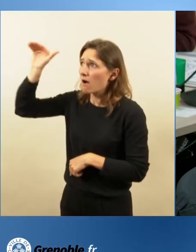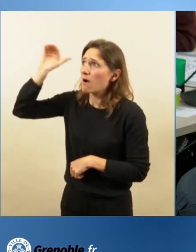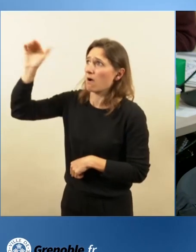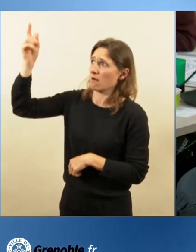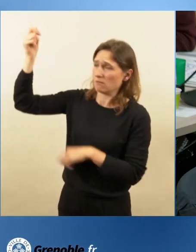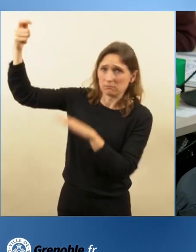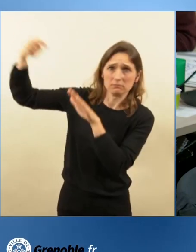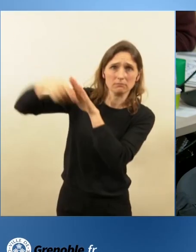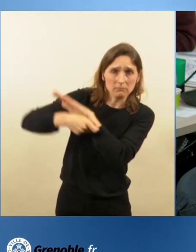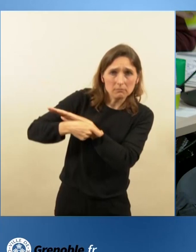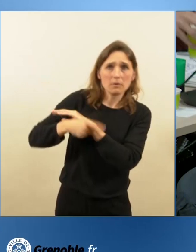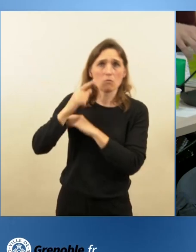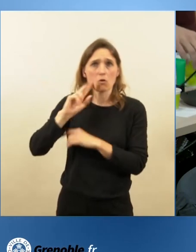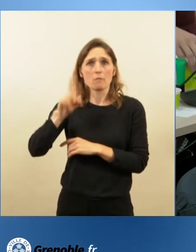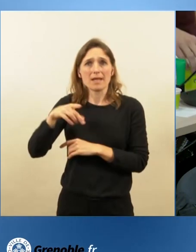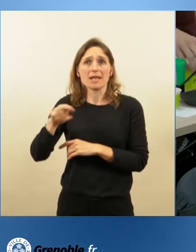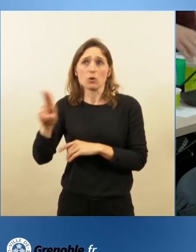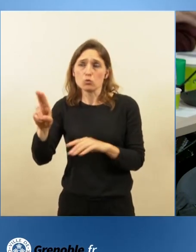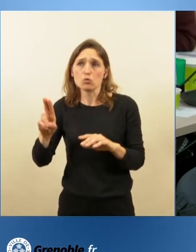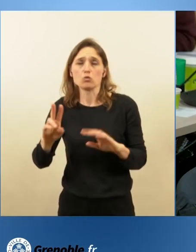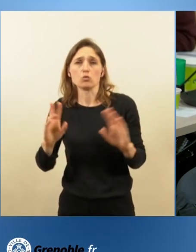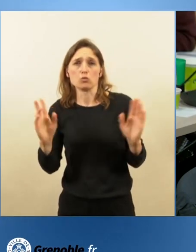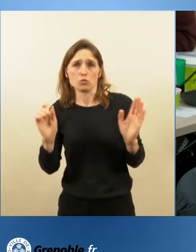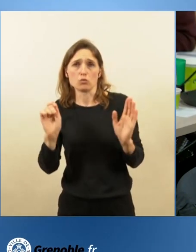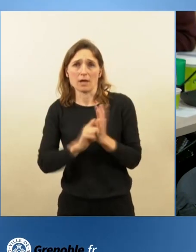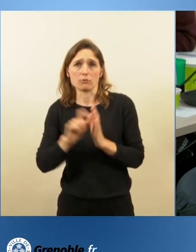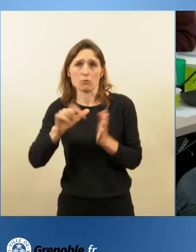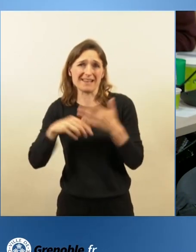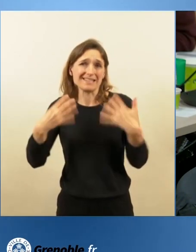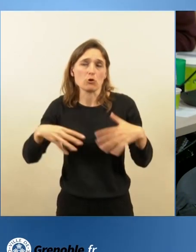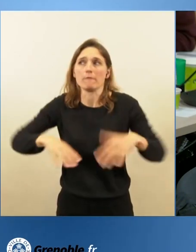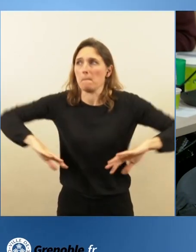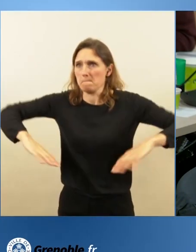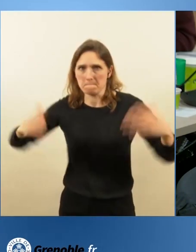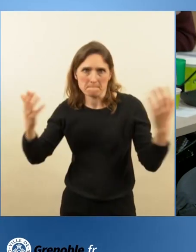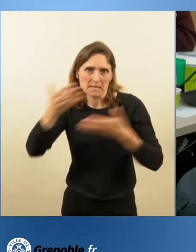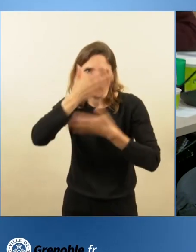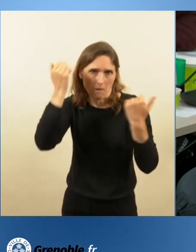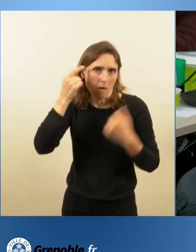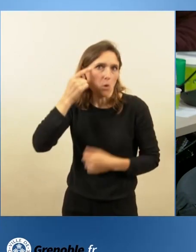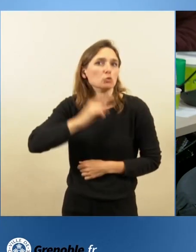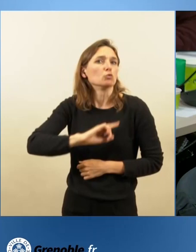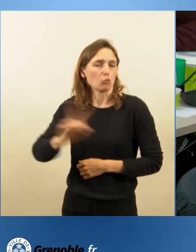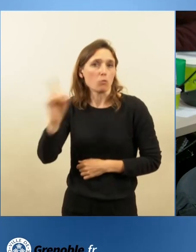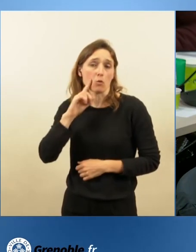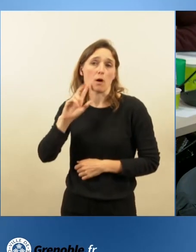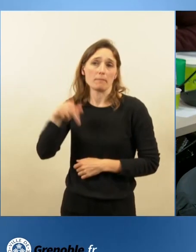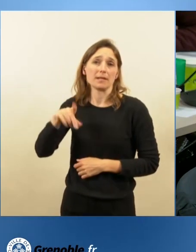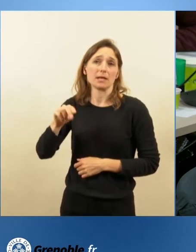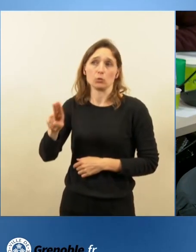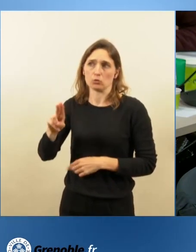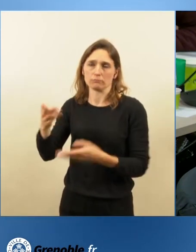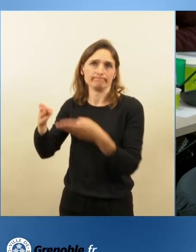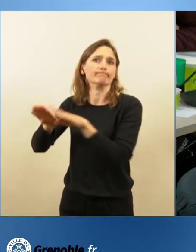tel qu'il a été engagé en tout cas on ne sait pas et on pense que non puisque il a été gelé ce ce